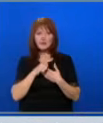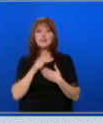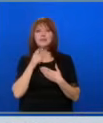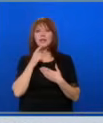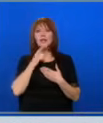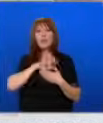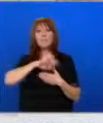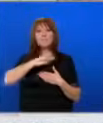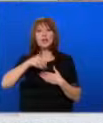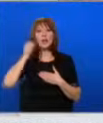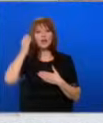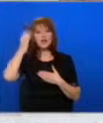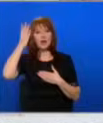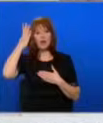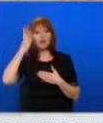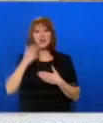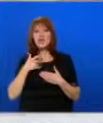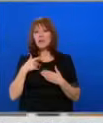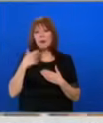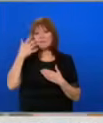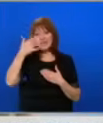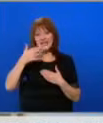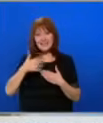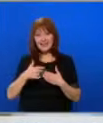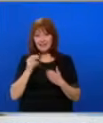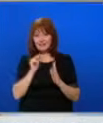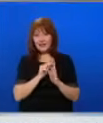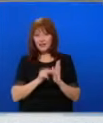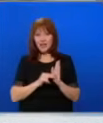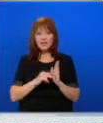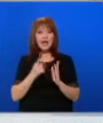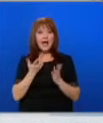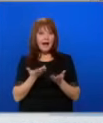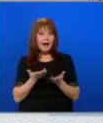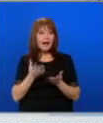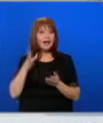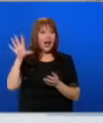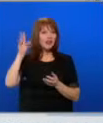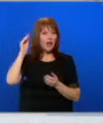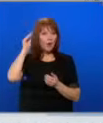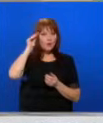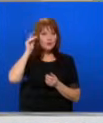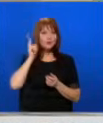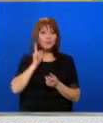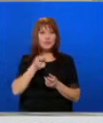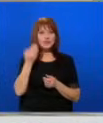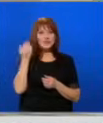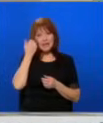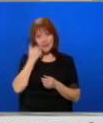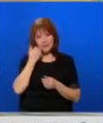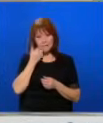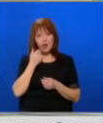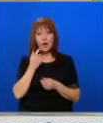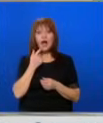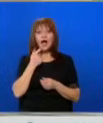свързани с практическа насоченост и конкретен казус – как наученото може да се използва от ученика в реална ситуация. Ако има въпрос